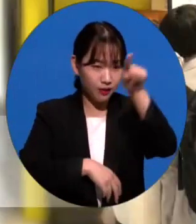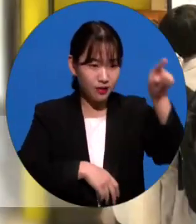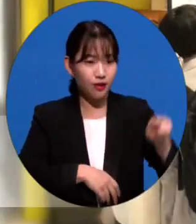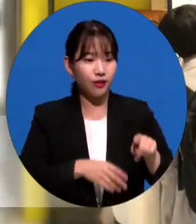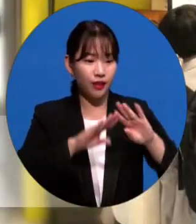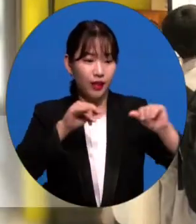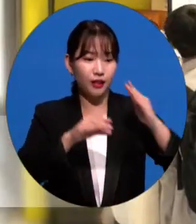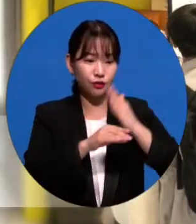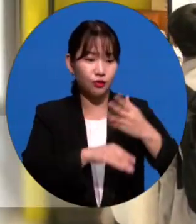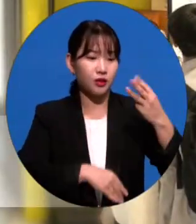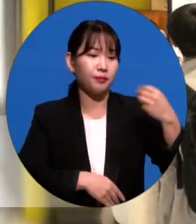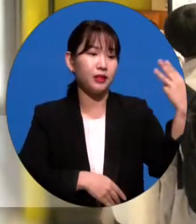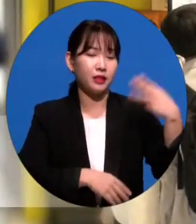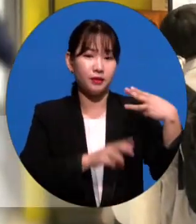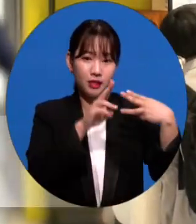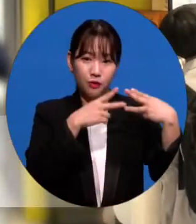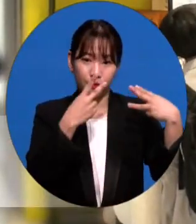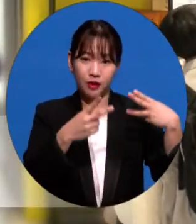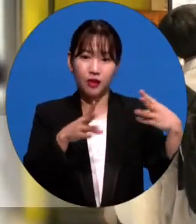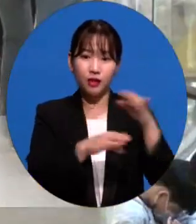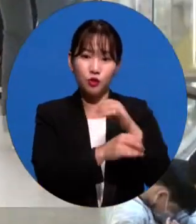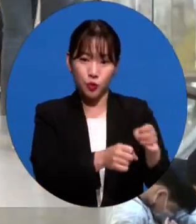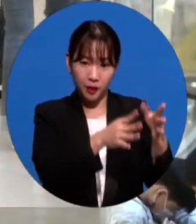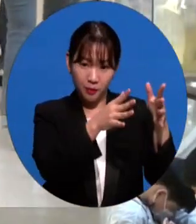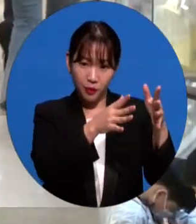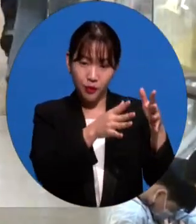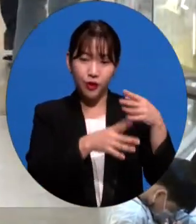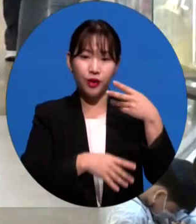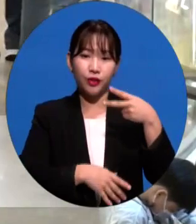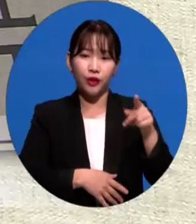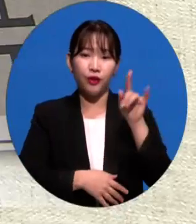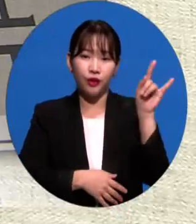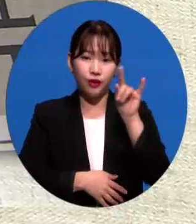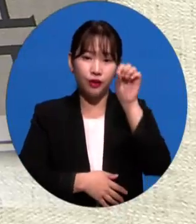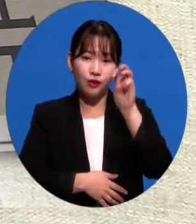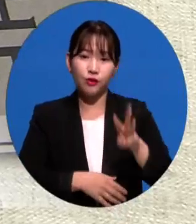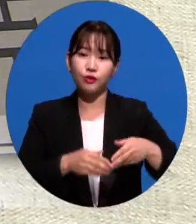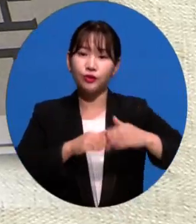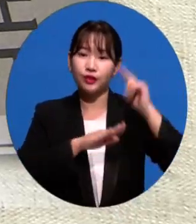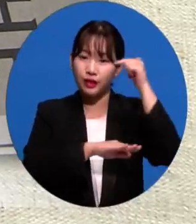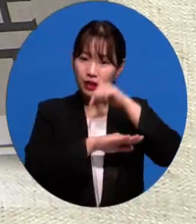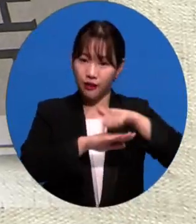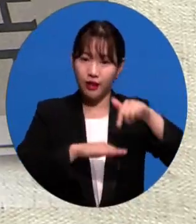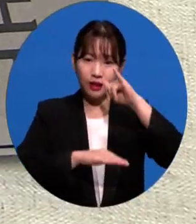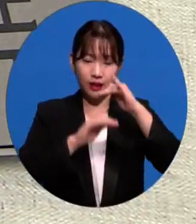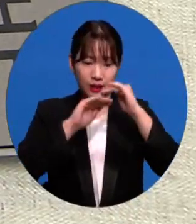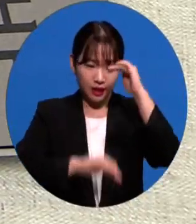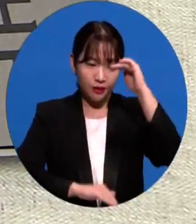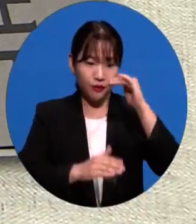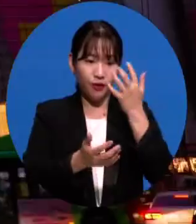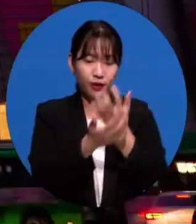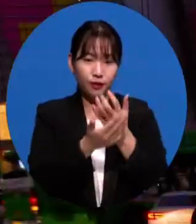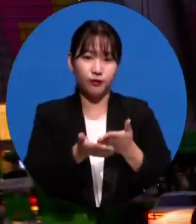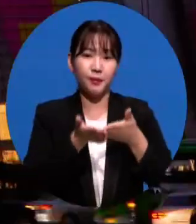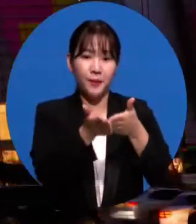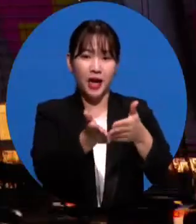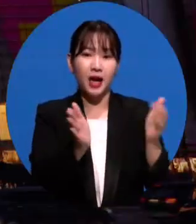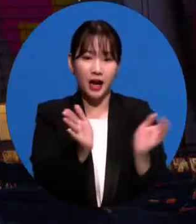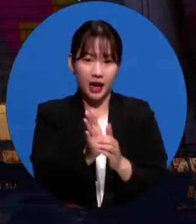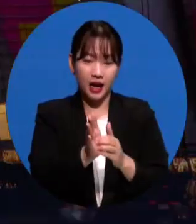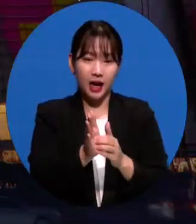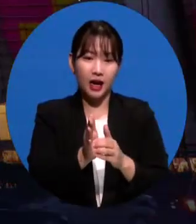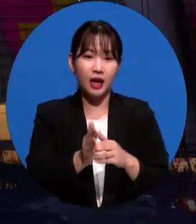부지 가운데 33점 제곱미터에 복합쇼핑몰 더 현대 광주 건립계획이 담긴 사업 제안서를 제출했습니다 전현대